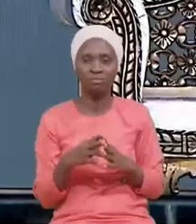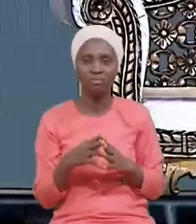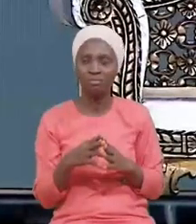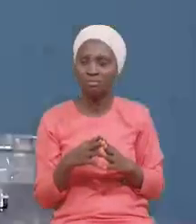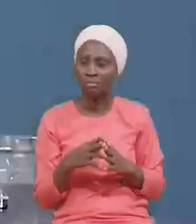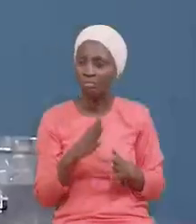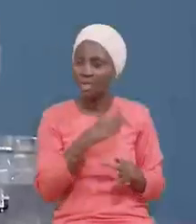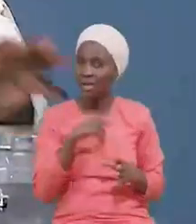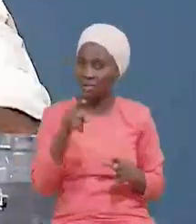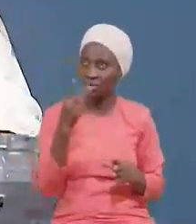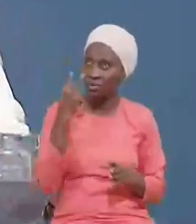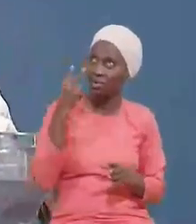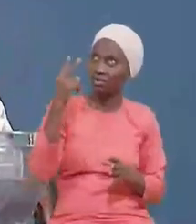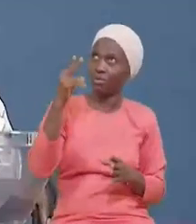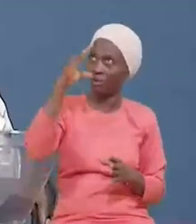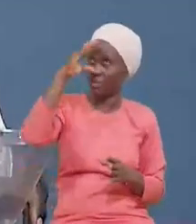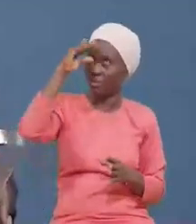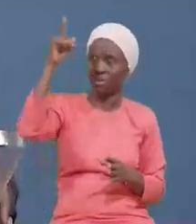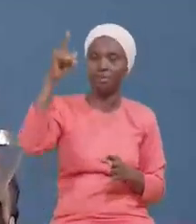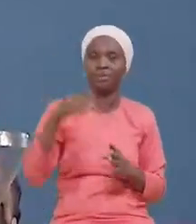Et que vous le contempliez.